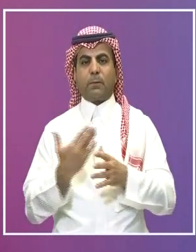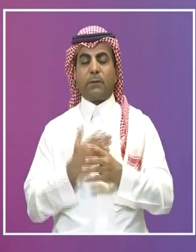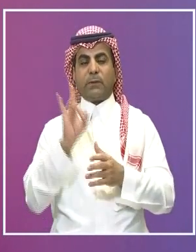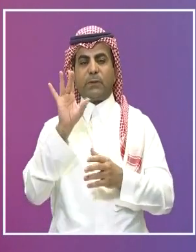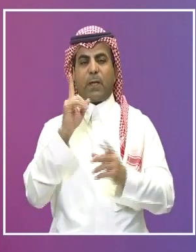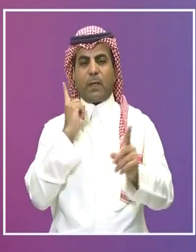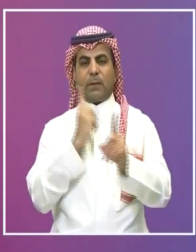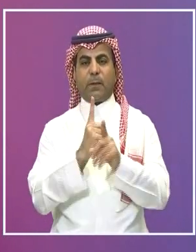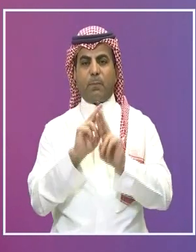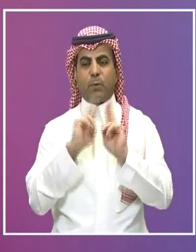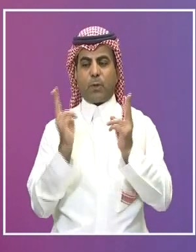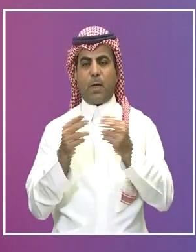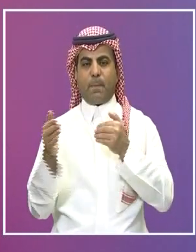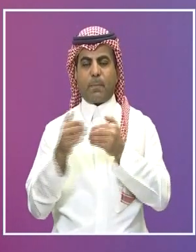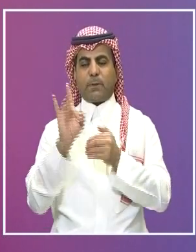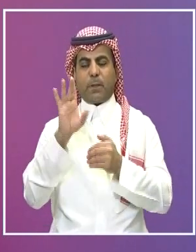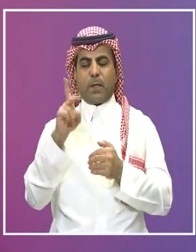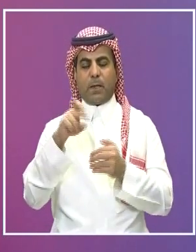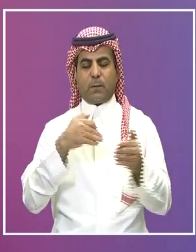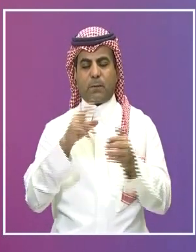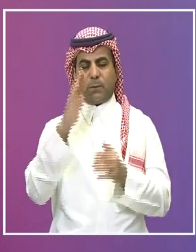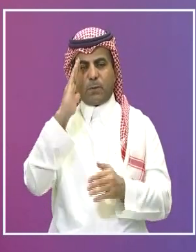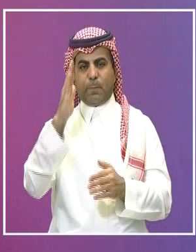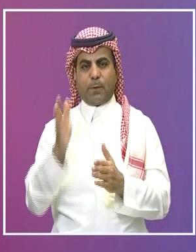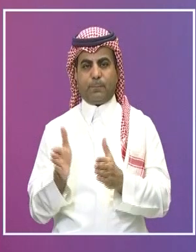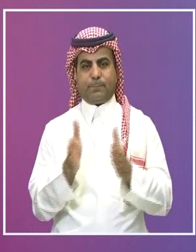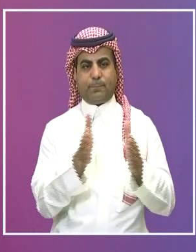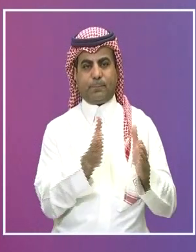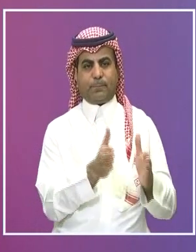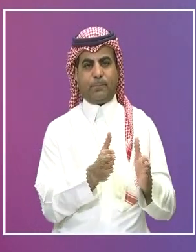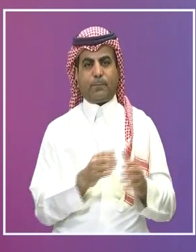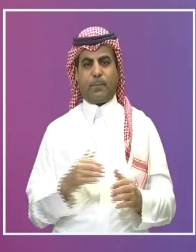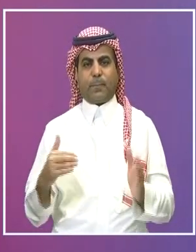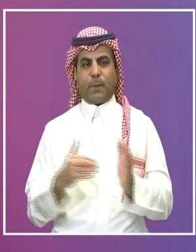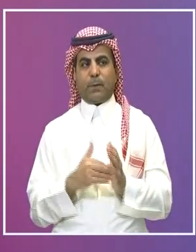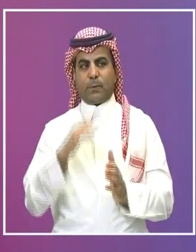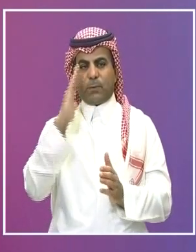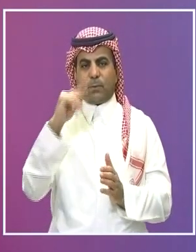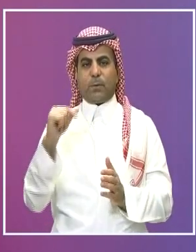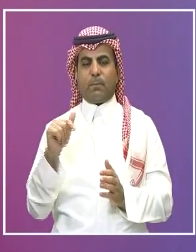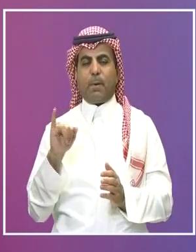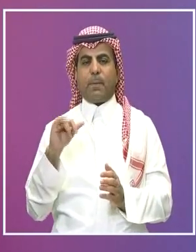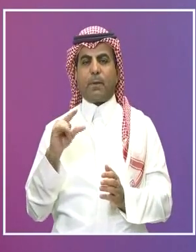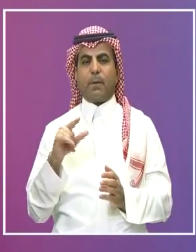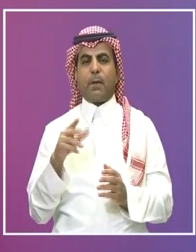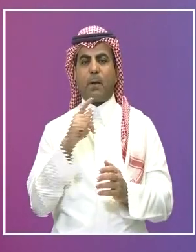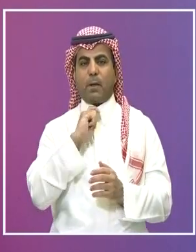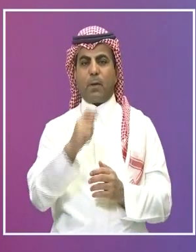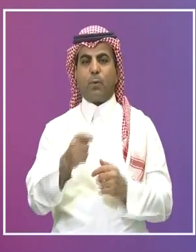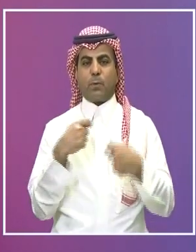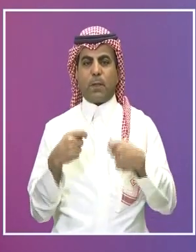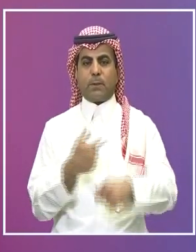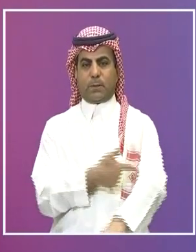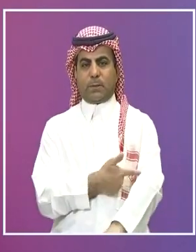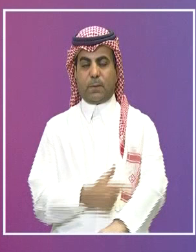إن شاء الله بإذن الله في المؤتمر القادم، دمتم بخير وفي رعاية الله وحفظه وأمانه، في أمان الله. شكرا لكم دكتور محمد العبدالعالي المتحدث الرسمي لوزارة